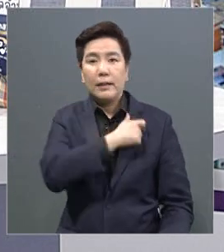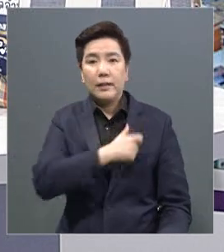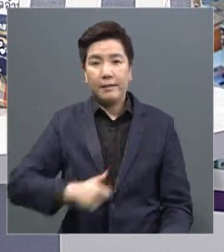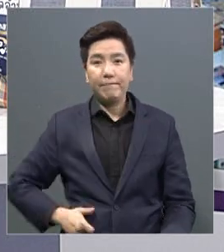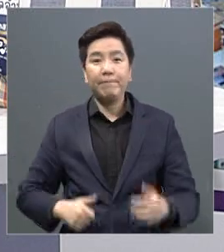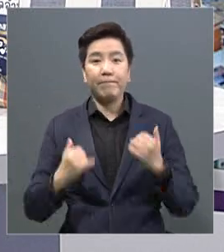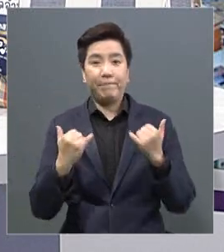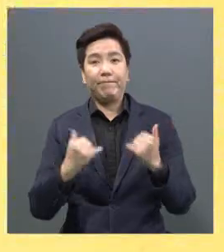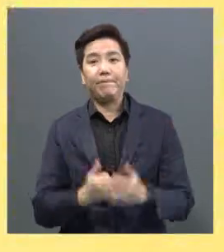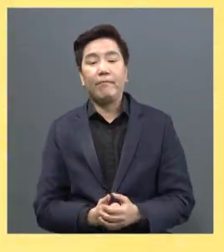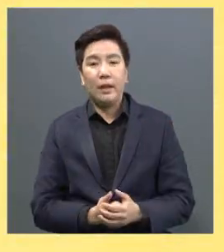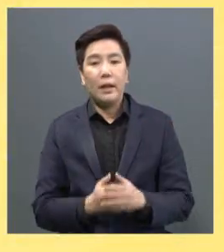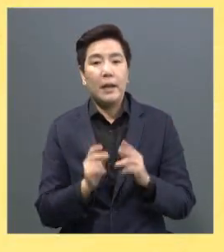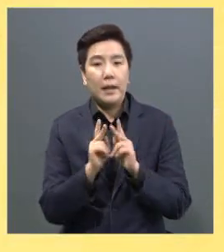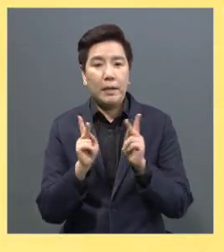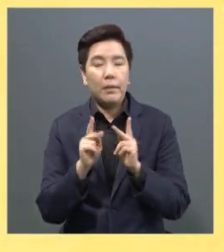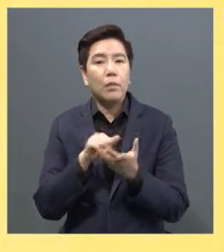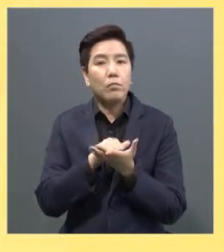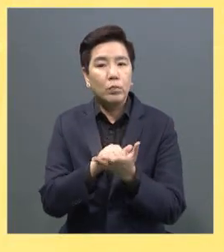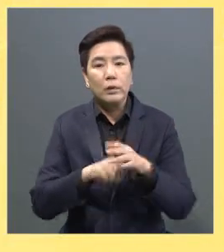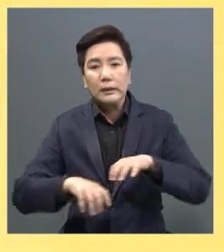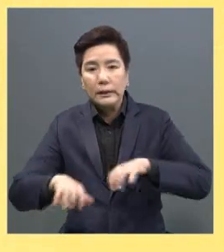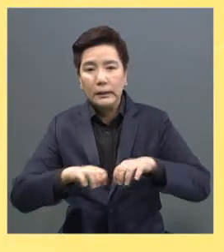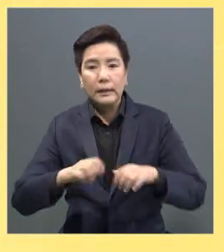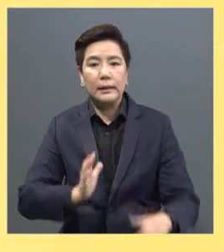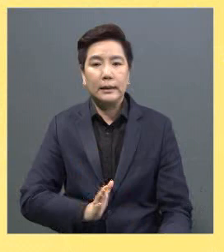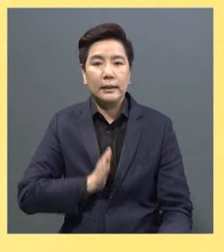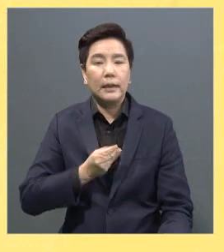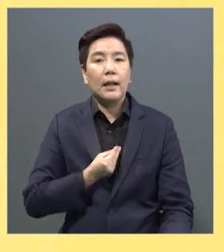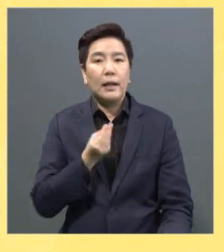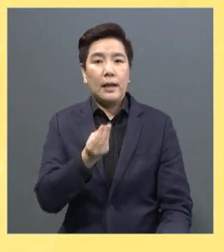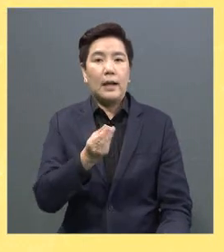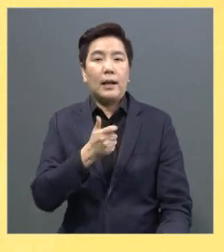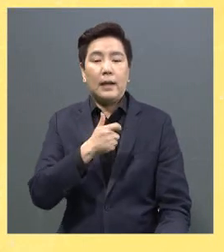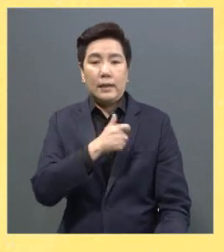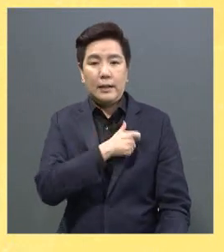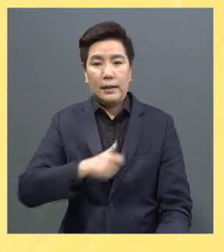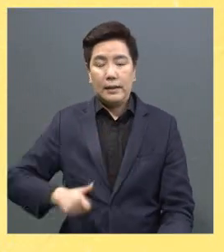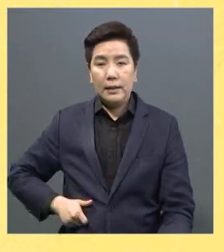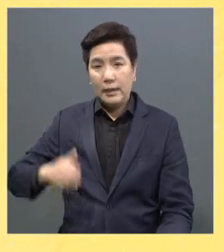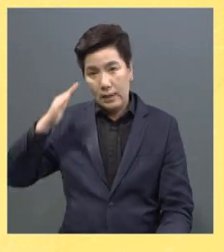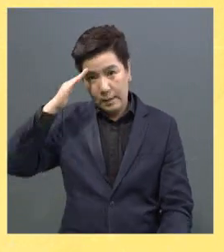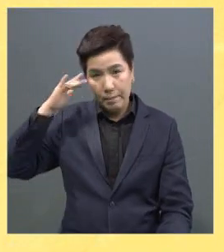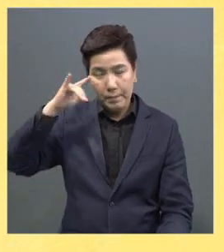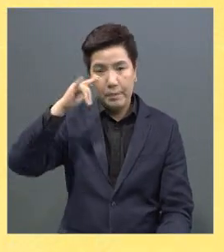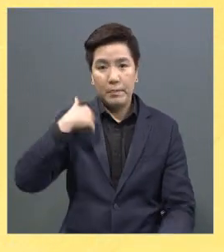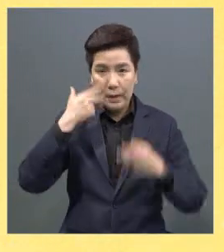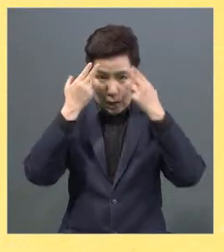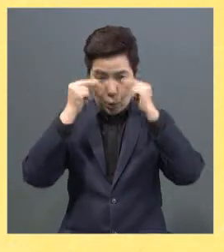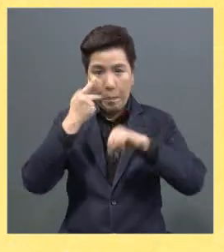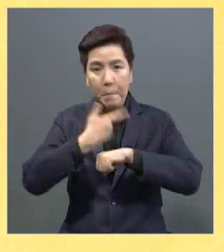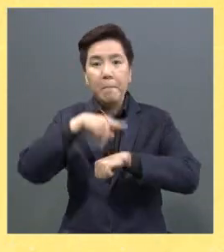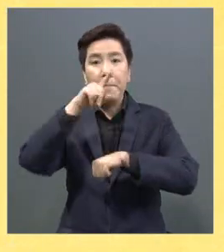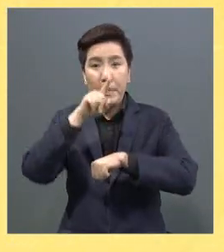อยู่หัวโดยคณะกรรมการอำนวยการจัดงานเฉลิมพระเกียรติพระบาทสมเด็จพระเจ้าอยู่หัวซึ่งมีนายกรัฐมนตรีเป็นประธาน